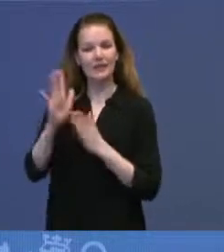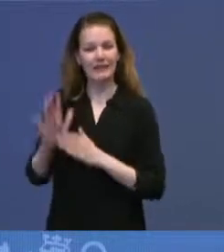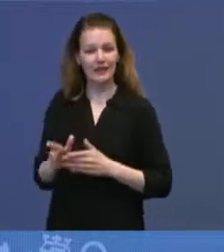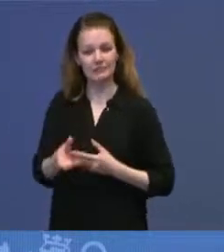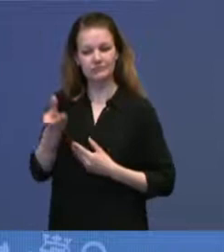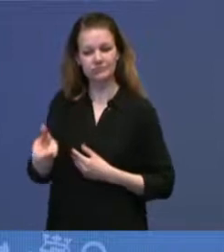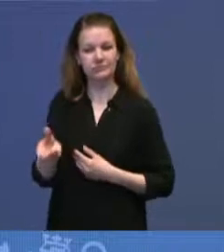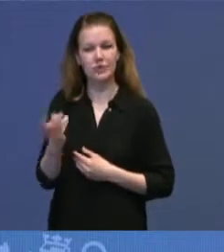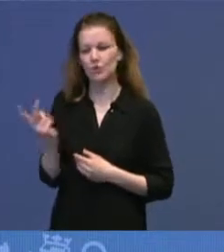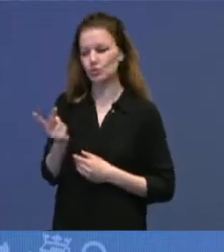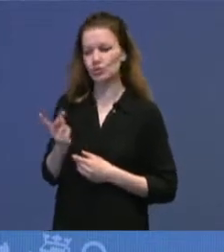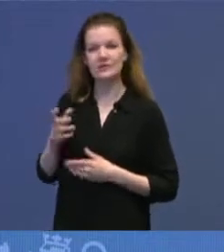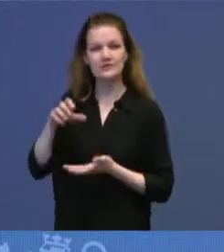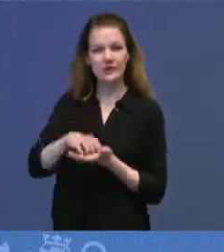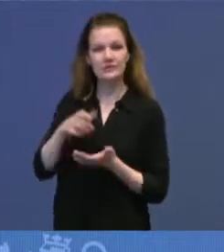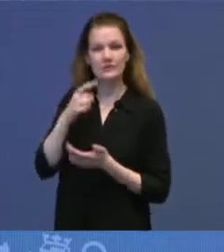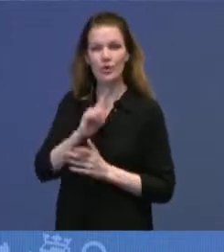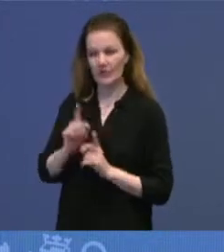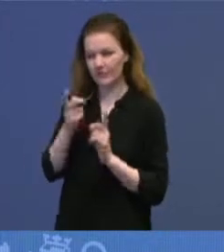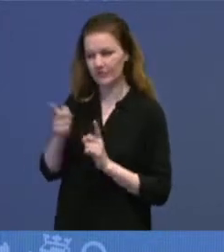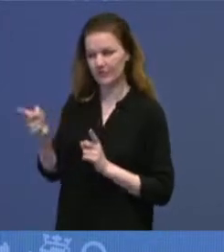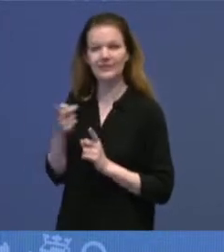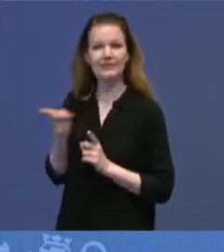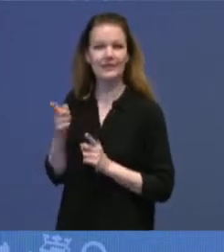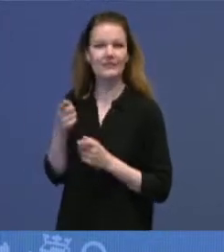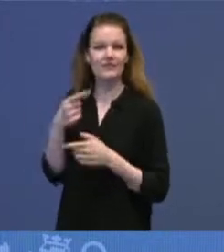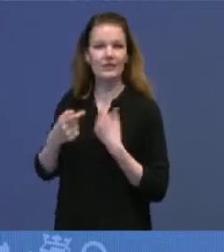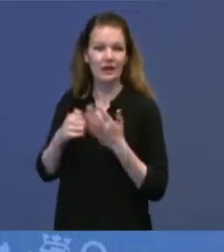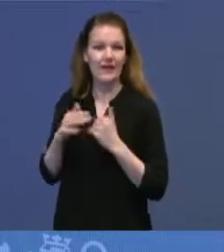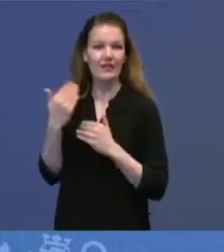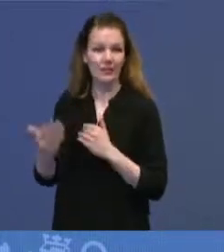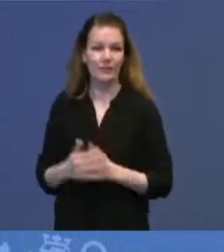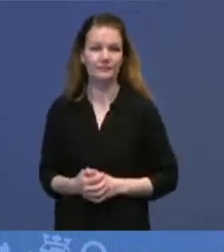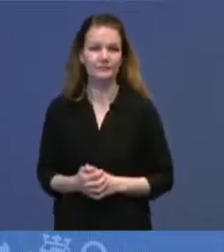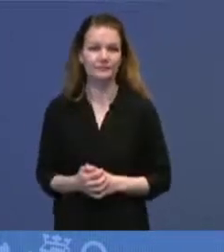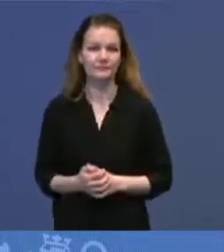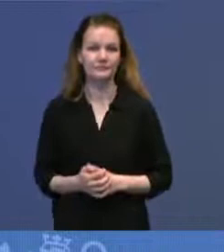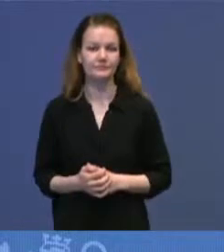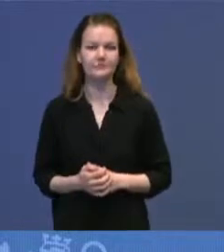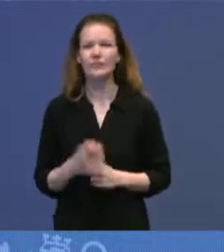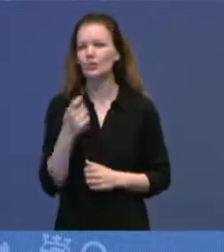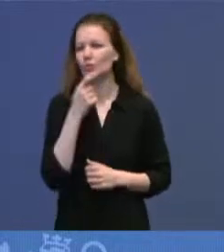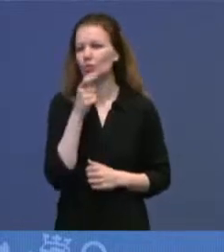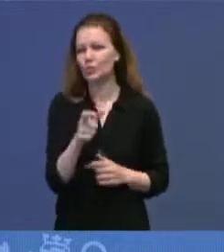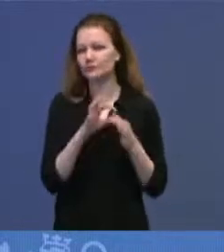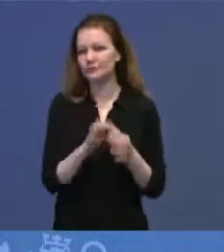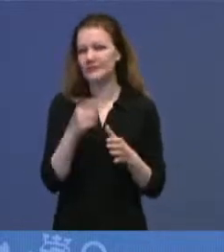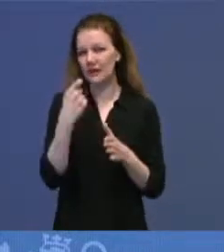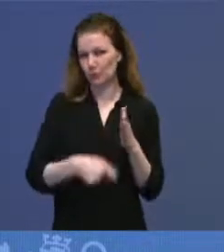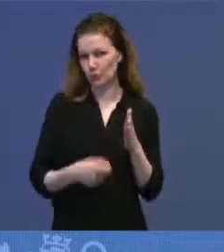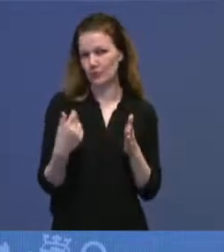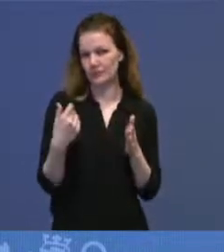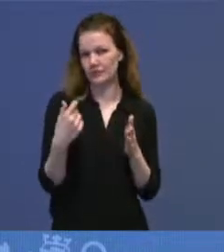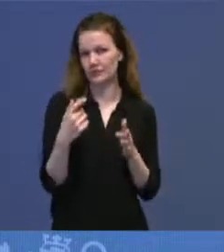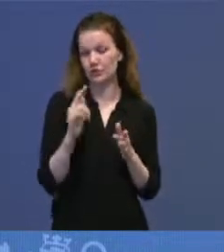to statsrådene si mer om. La meg bruke noe ord på sanksjonene, for vi